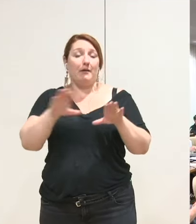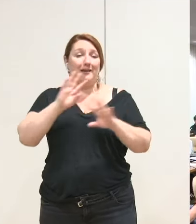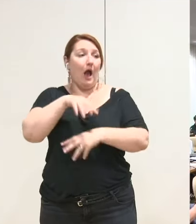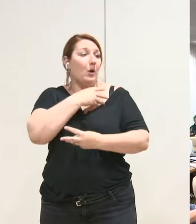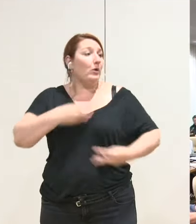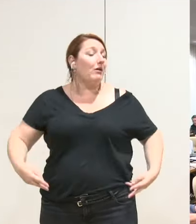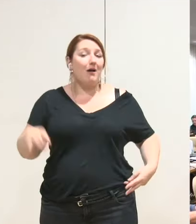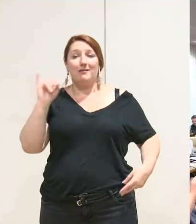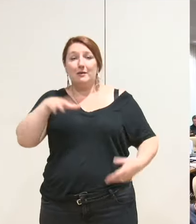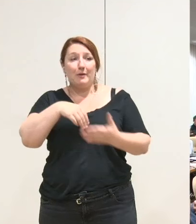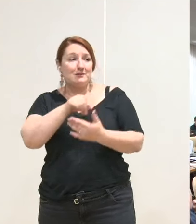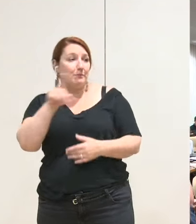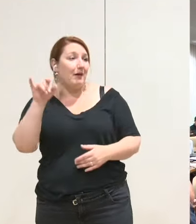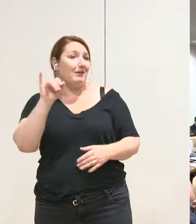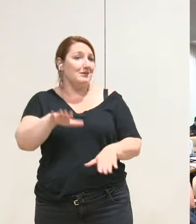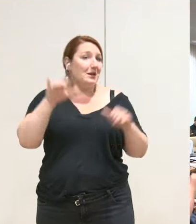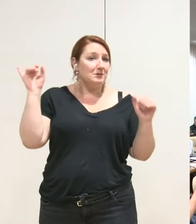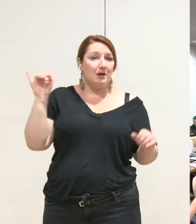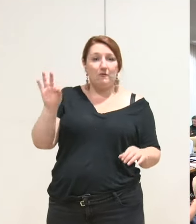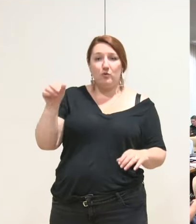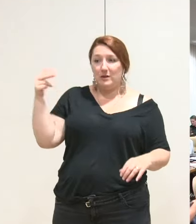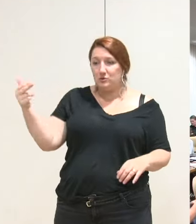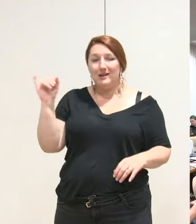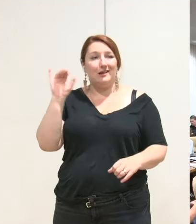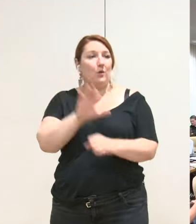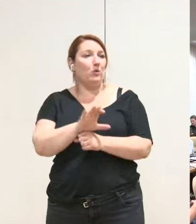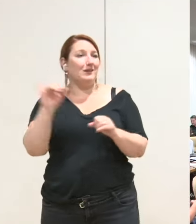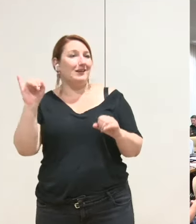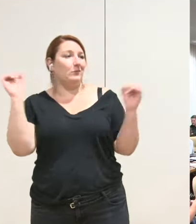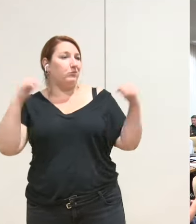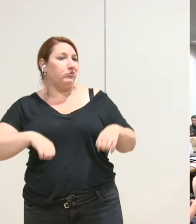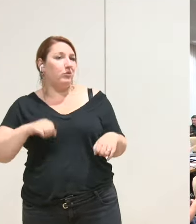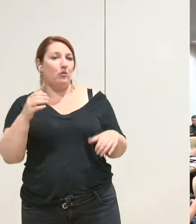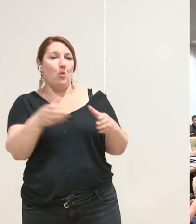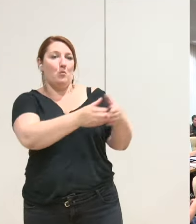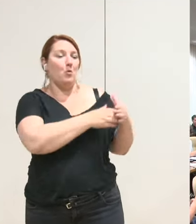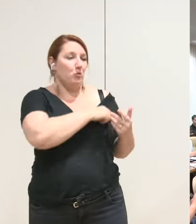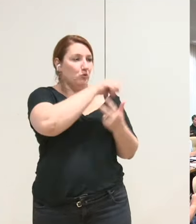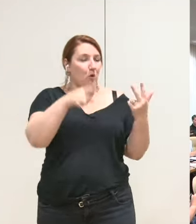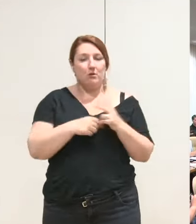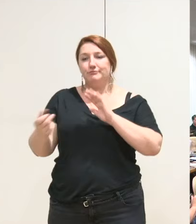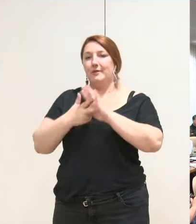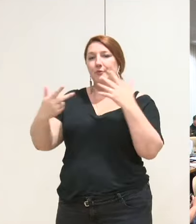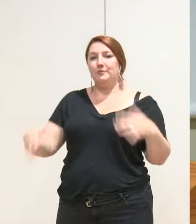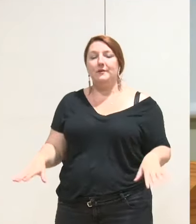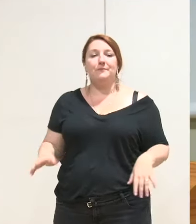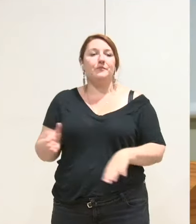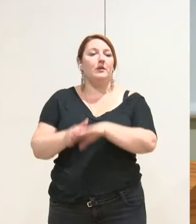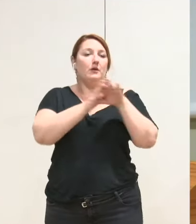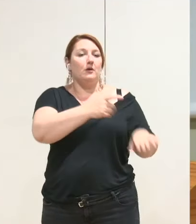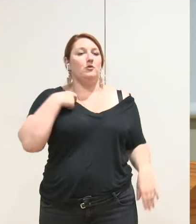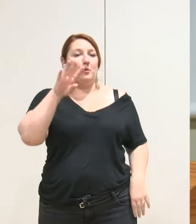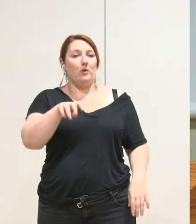qui s'abstient Front National qui est contre qui est pour les trois autres groupes délibération adopté la